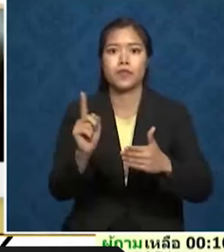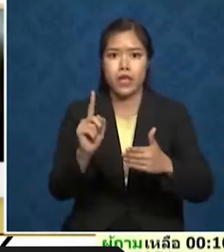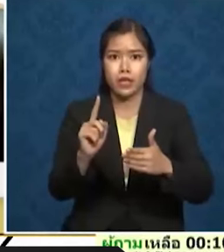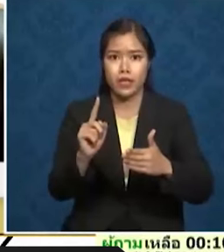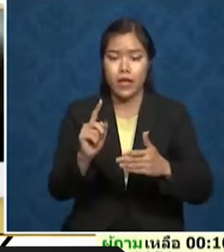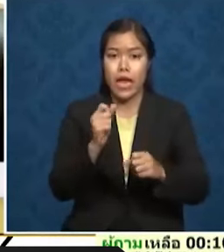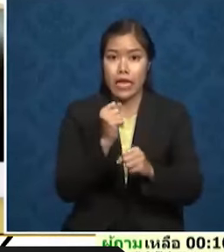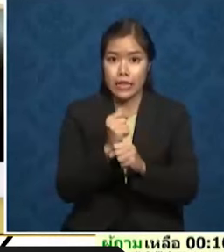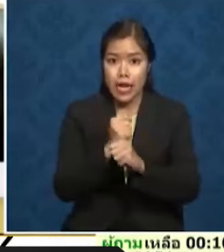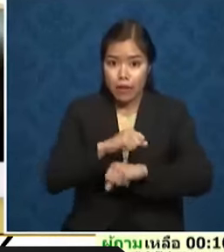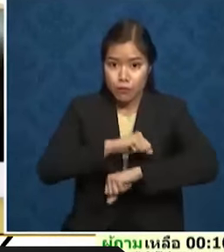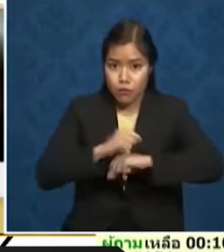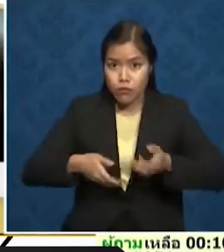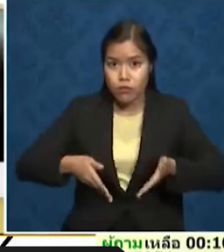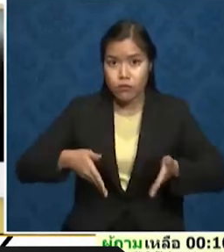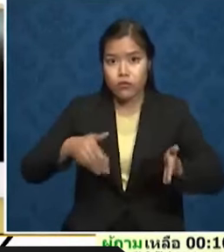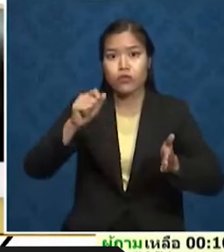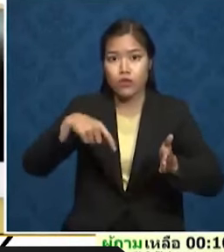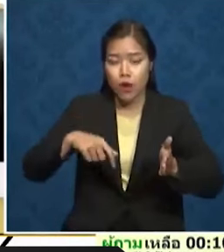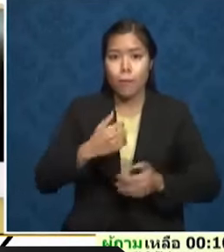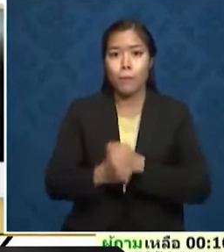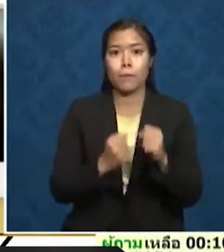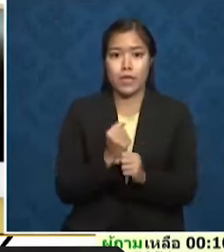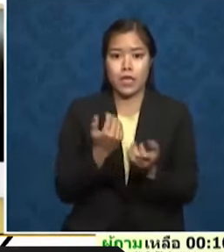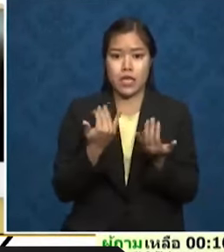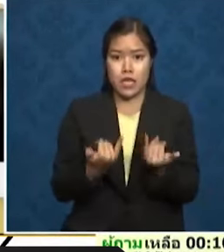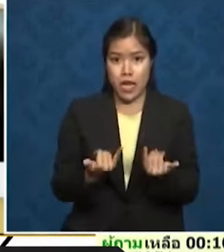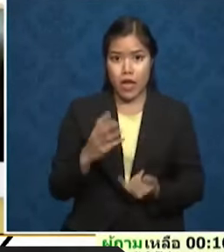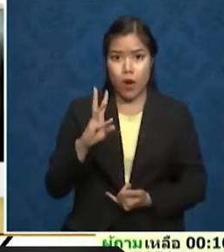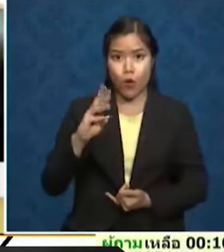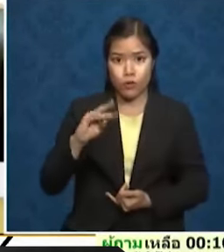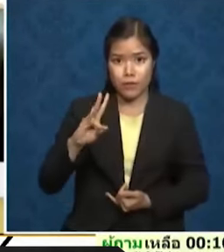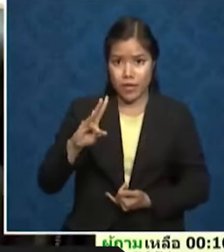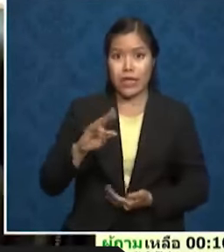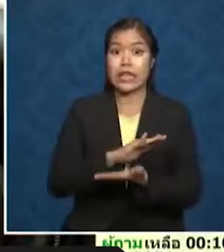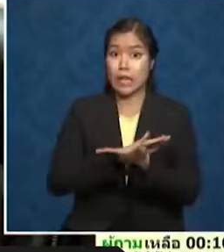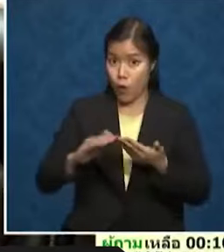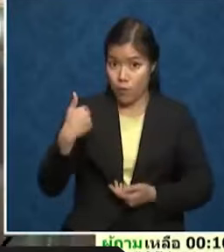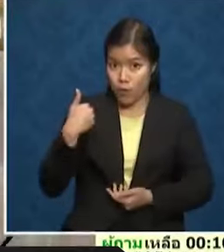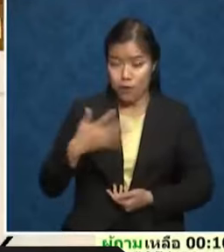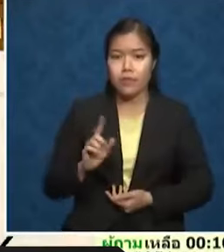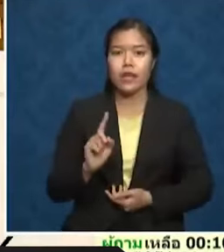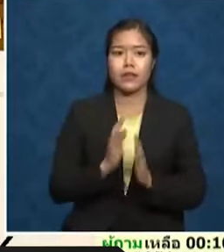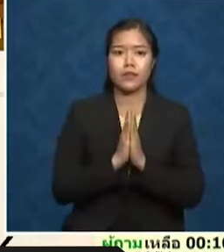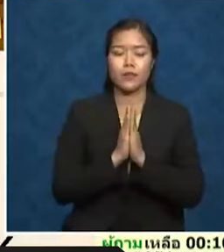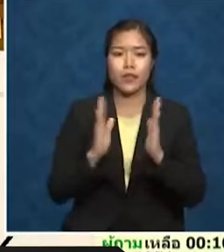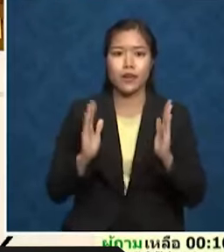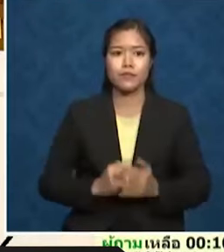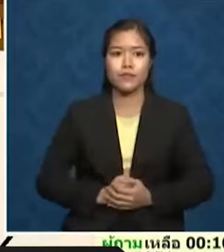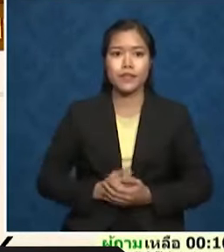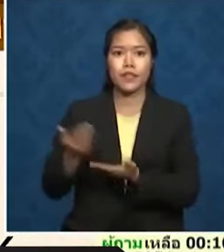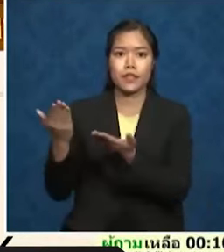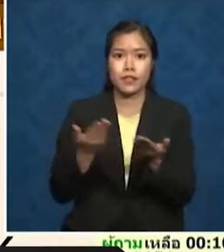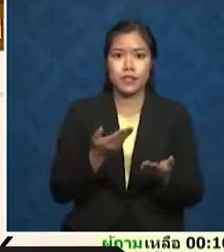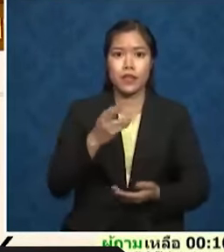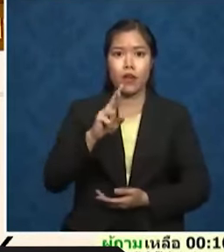ภายในปี2561นี้หรือไม่ครับขอบคุณครับนี่เป็นคำถามแรกครับ ขอบคุณครับเชิญท่านรัฐมนตรีช่วยครับท่านมณ